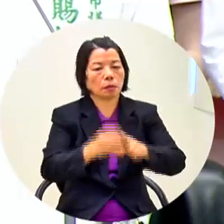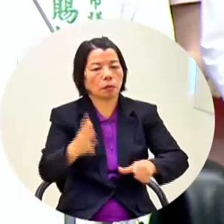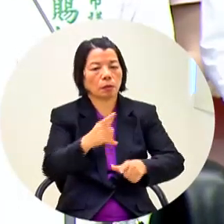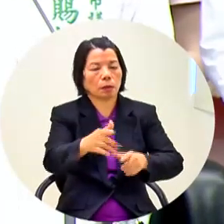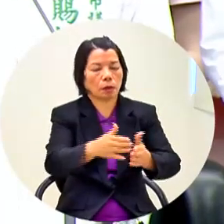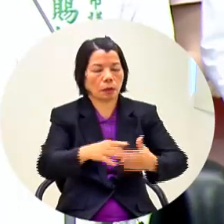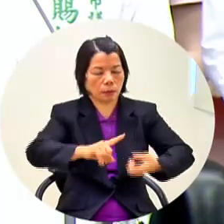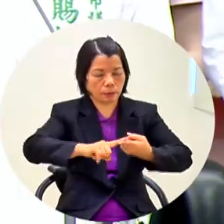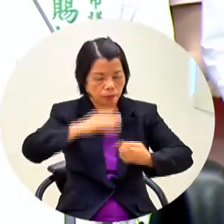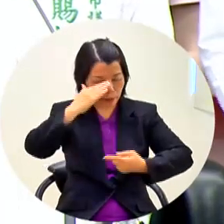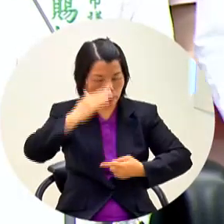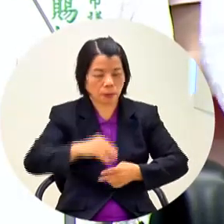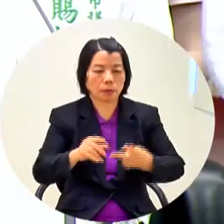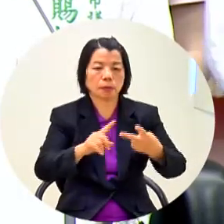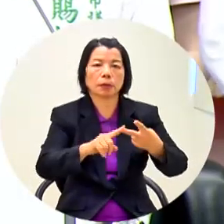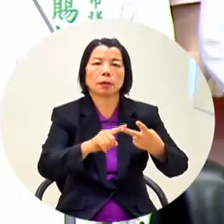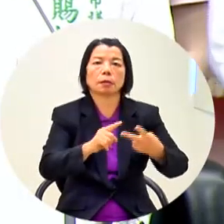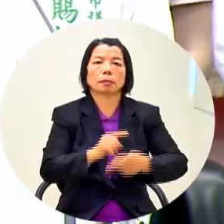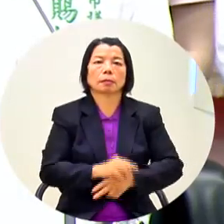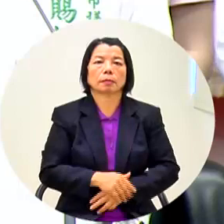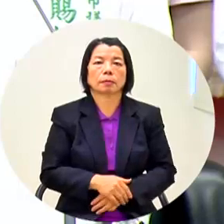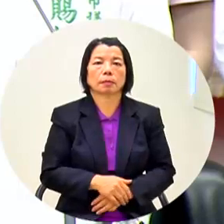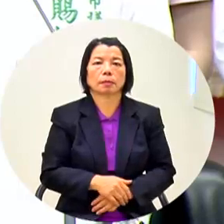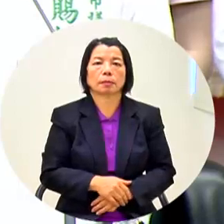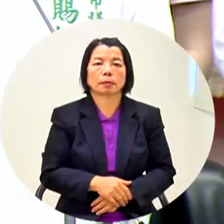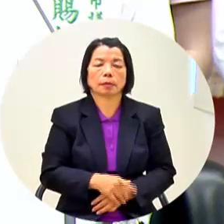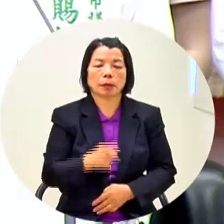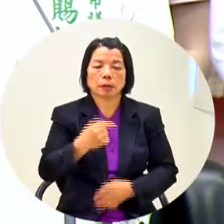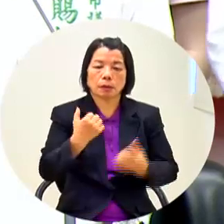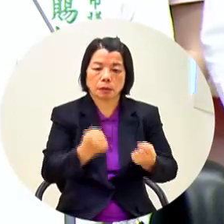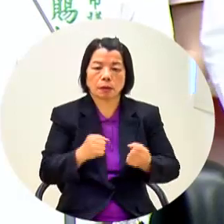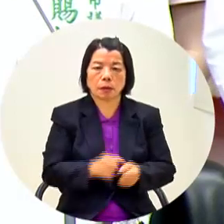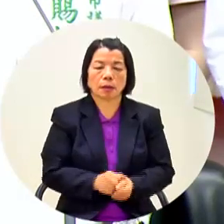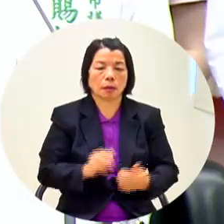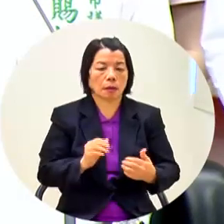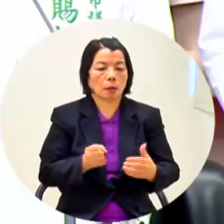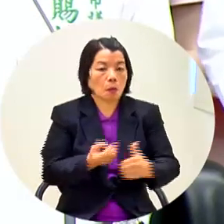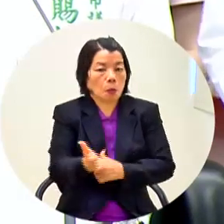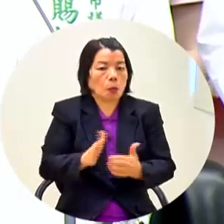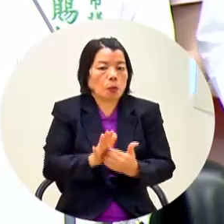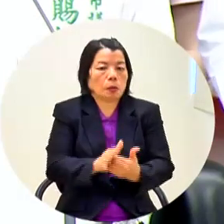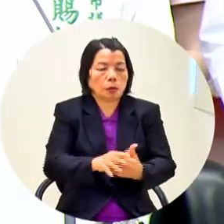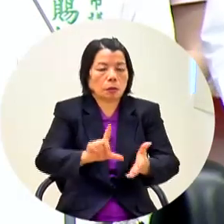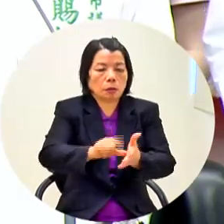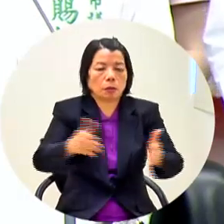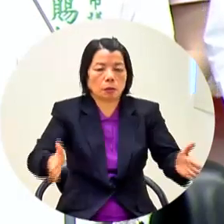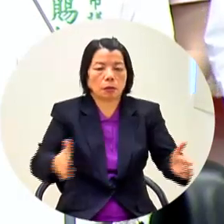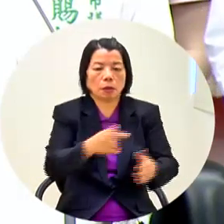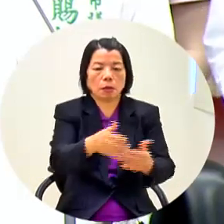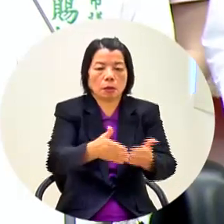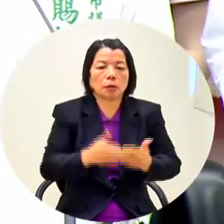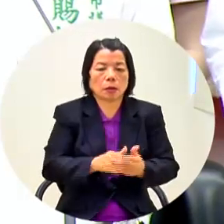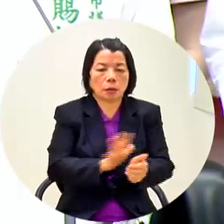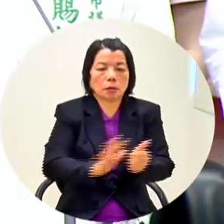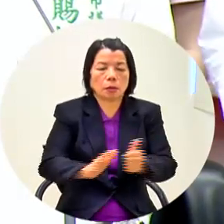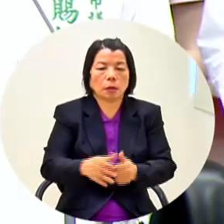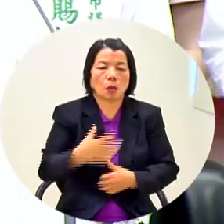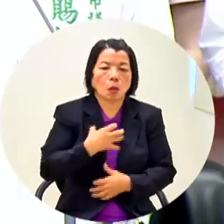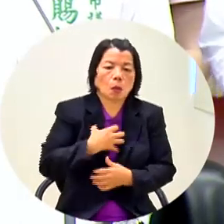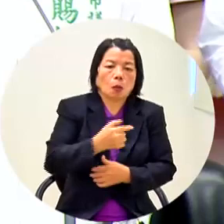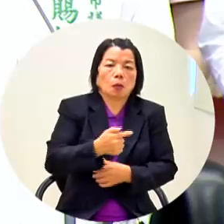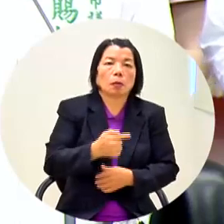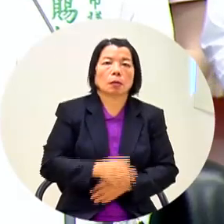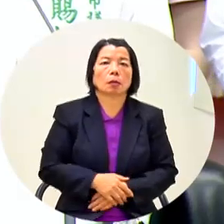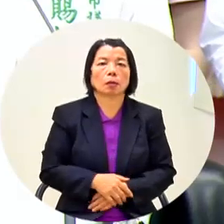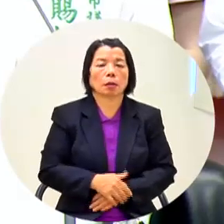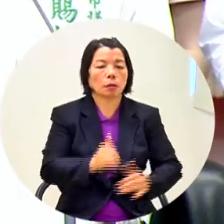道歉。第二个道歉，你在这一段防疫的期间制造恐慌，你刚刚说市